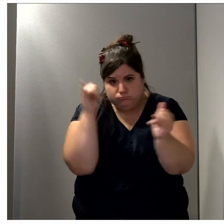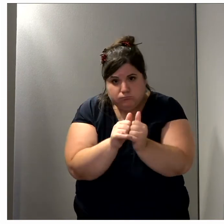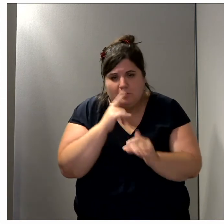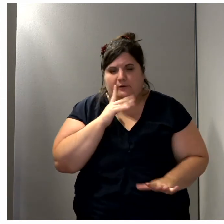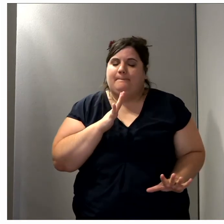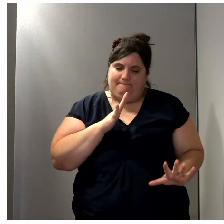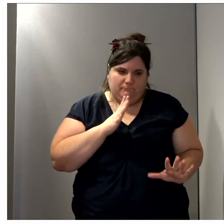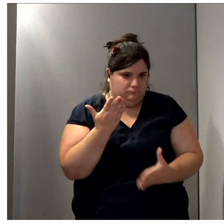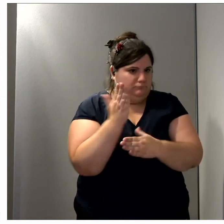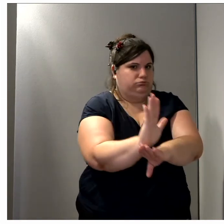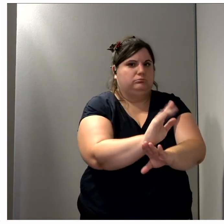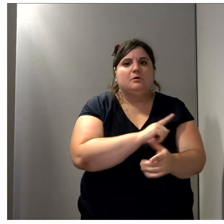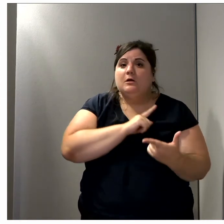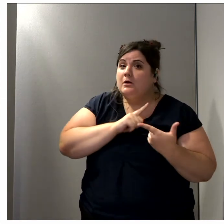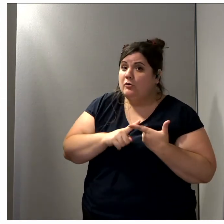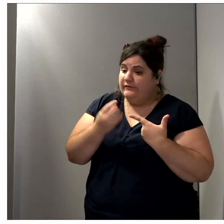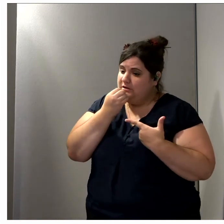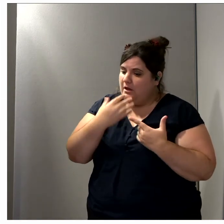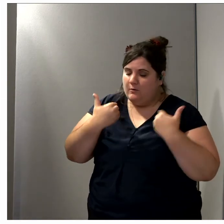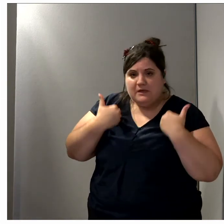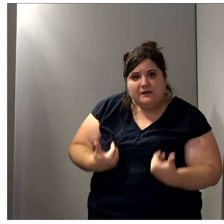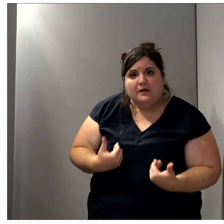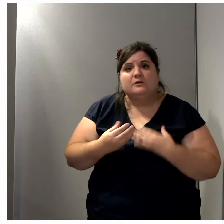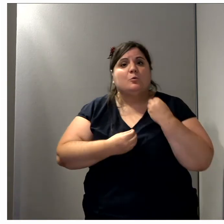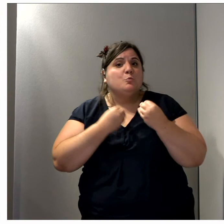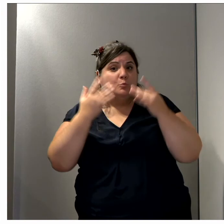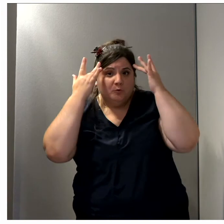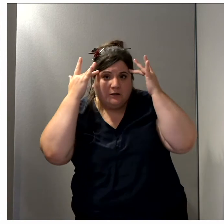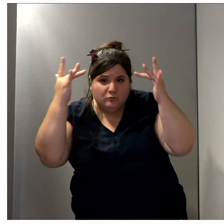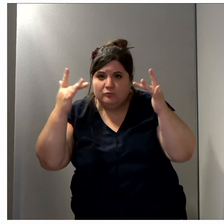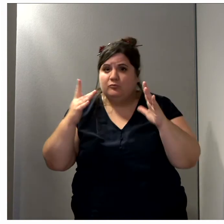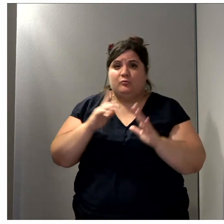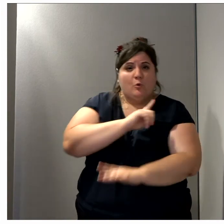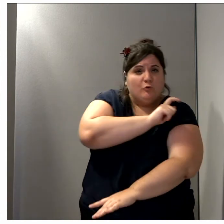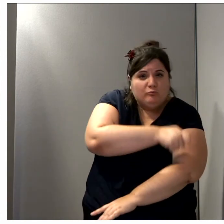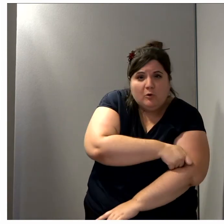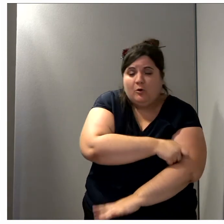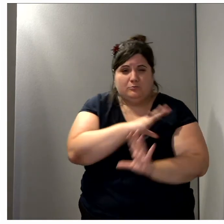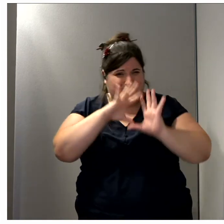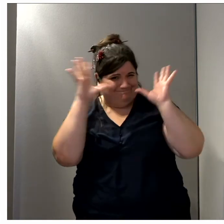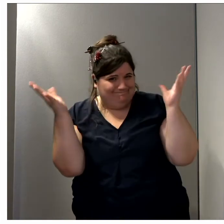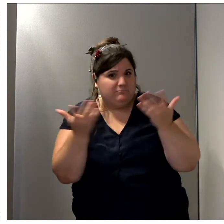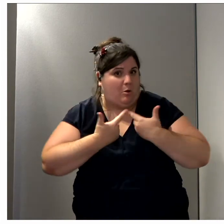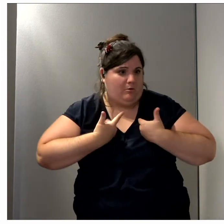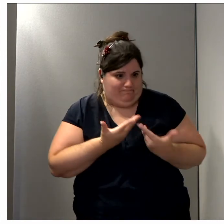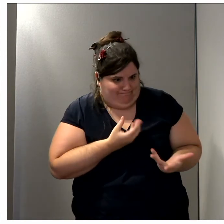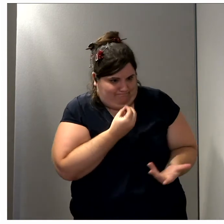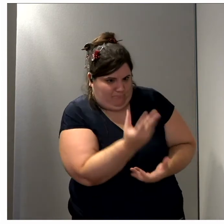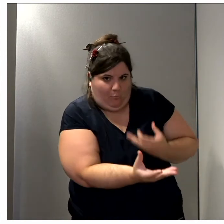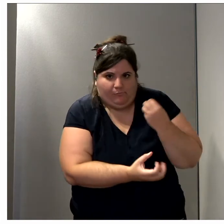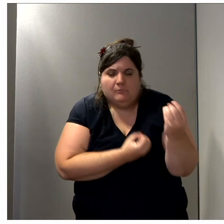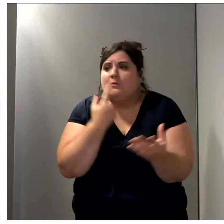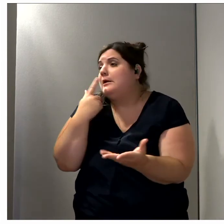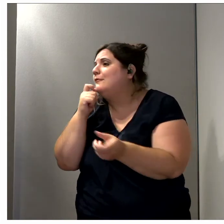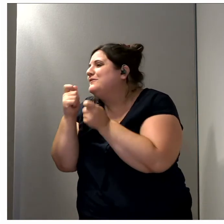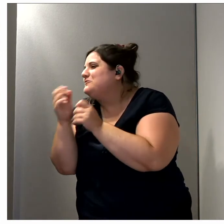santé et au bien-être, sur l'accès aux loisirs, à la culture, au sport, on en a parlé là, enfin vous en avez parlé, sur l'accès à